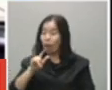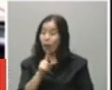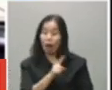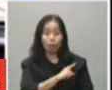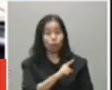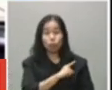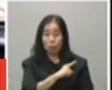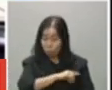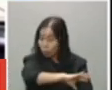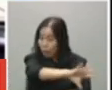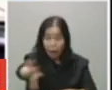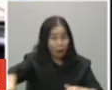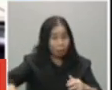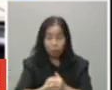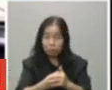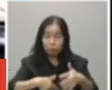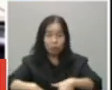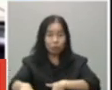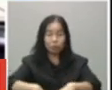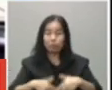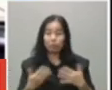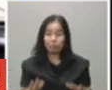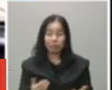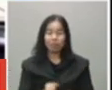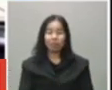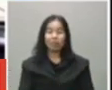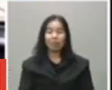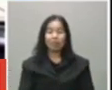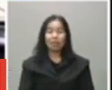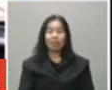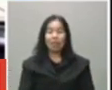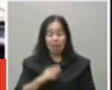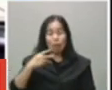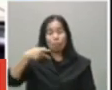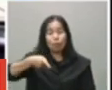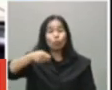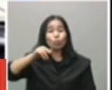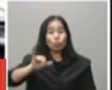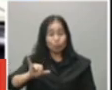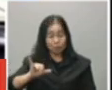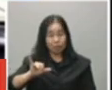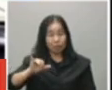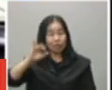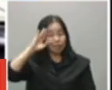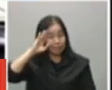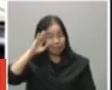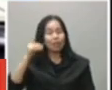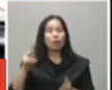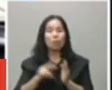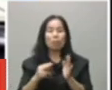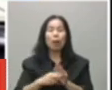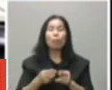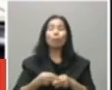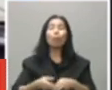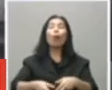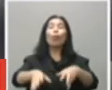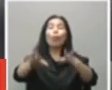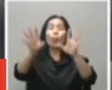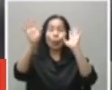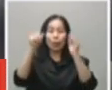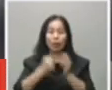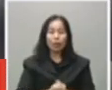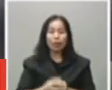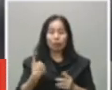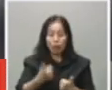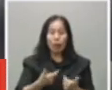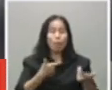ครับและก็เป็นยุคคำกล่าวหาครับว่าพลเอกประยุทธ์ปล่อยปลาละเลยให้มีอาชญากรรมเต็มบ้าน